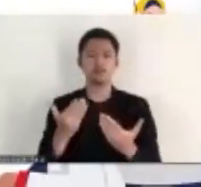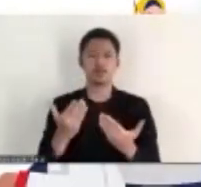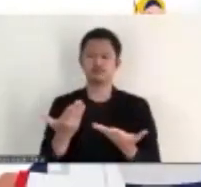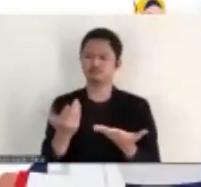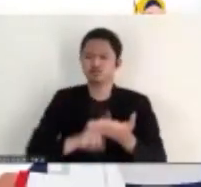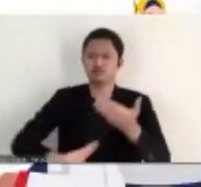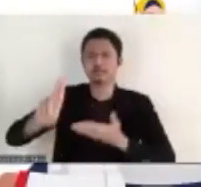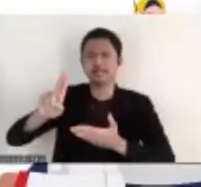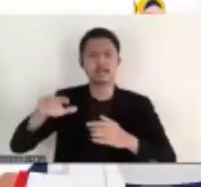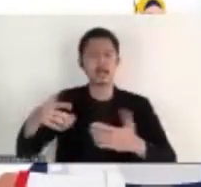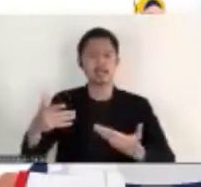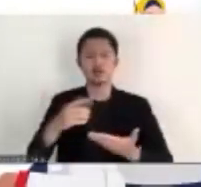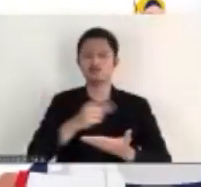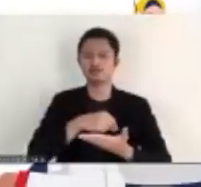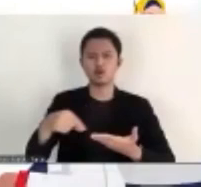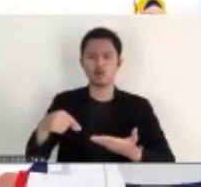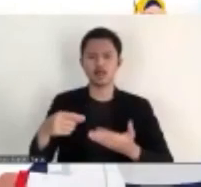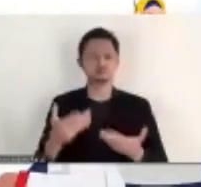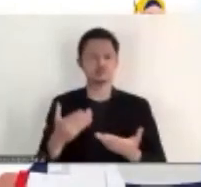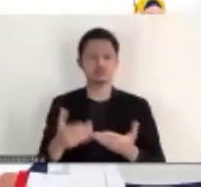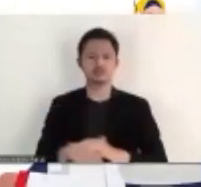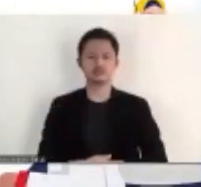University your schools ya